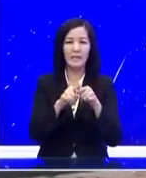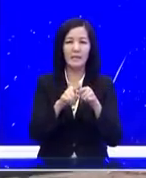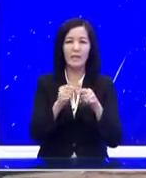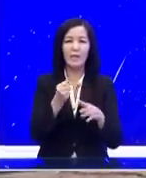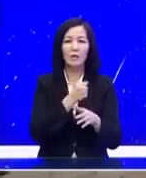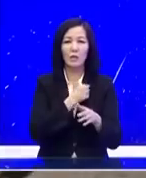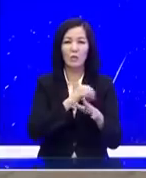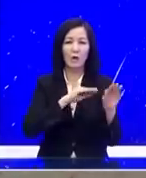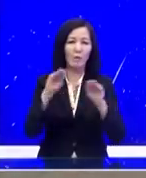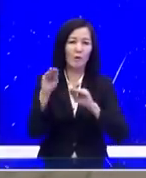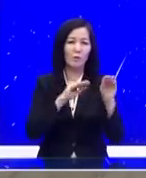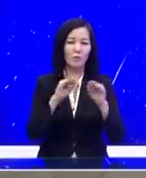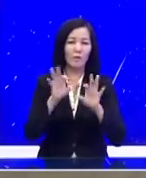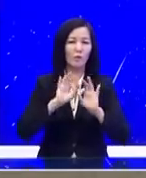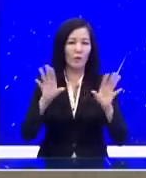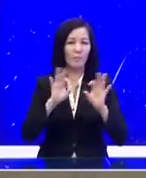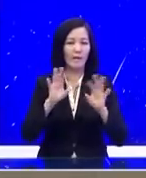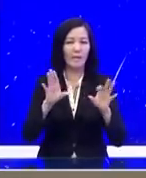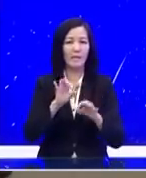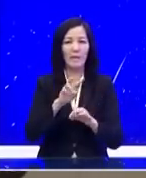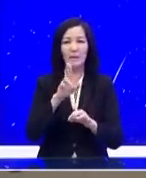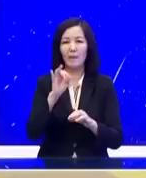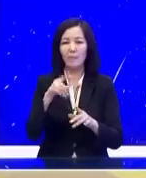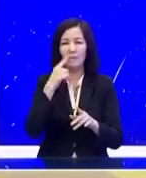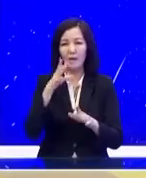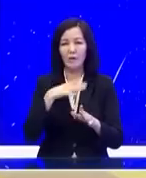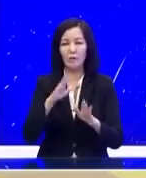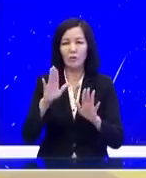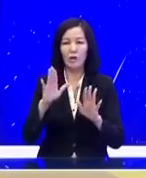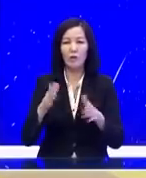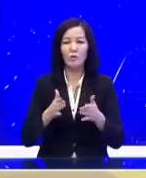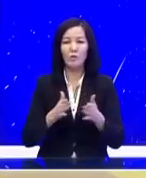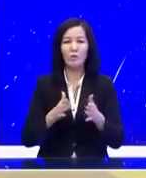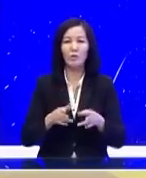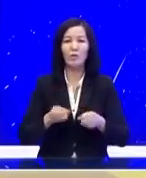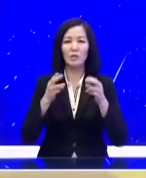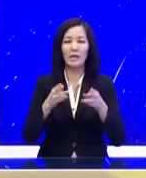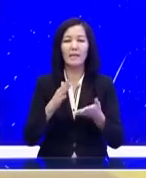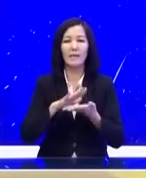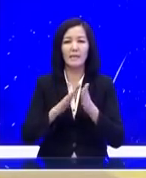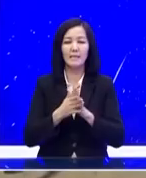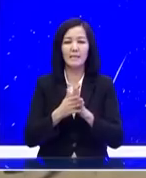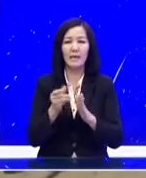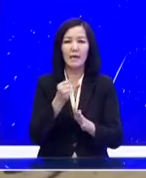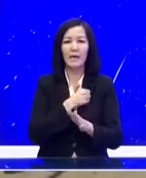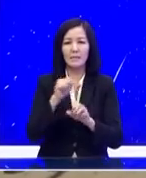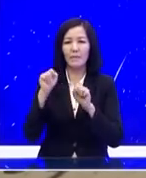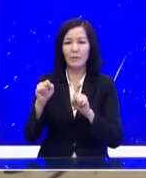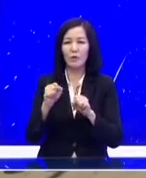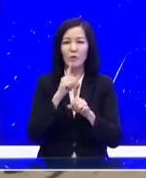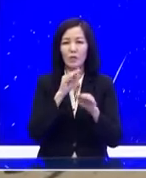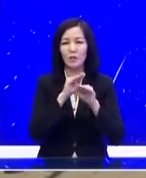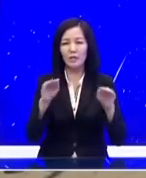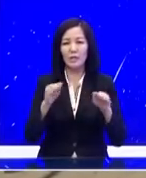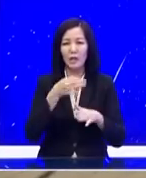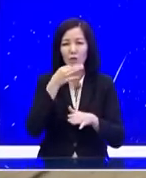жауынгерлік жабдықталуы туралы баяндады. Нұрлан Ермекбаевтың айтуынша, төтенше жағдай кезінде азаматтық қорғаныс пен аймақтың тыныштығына жауап